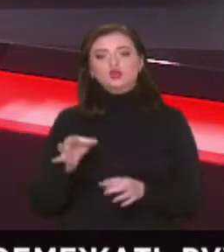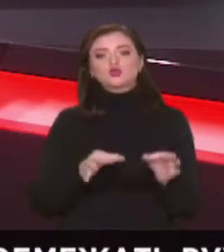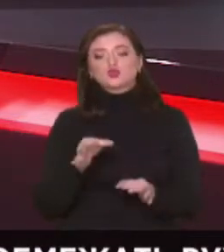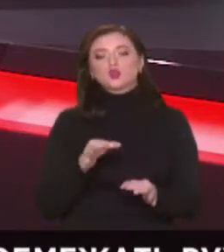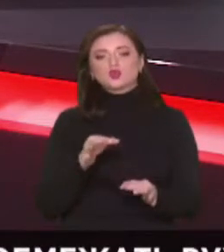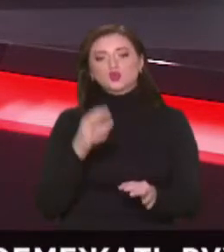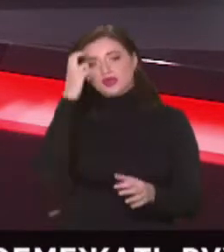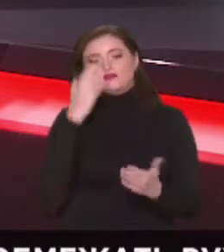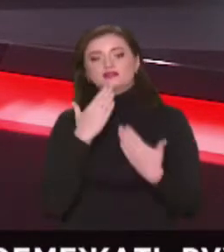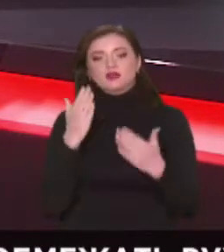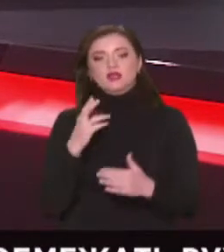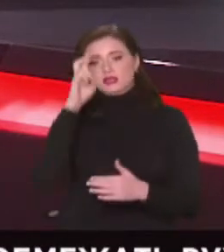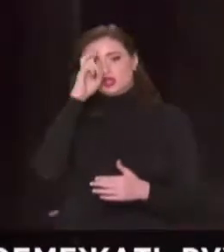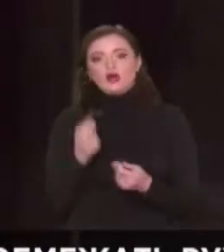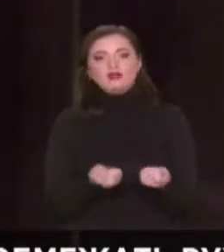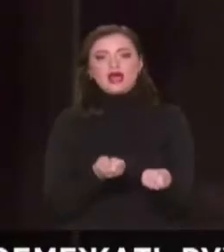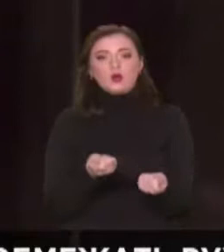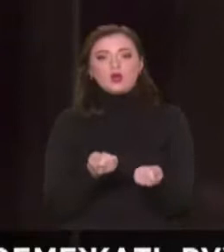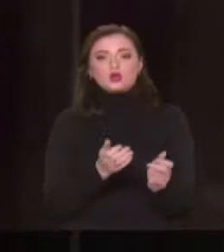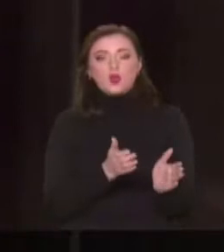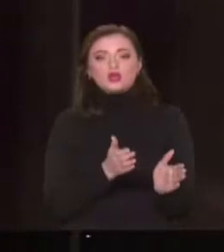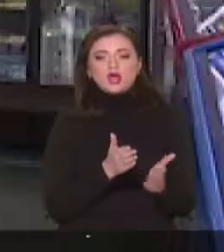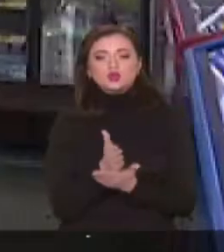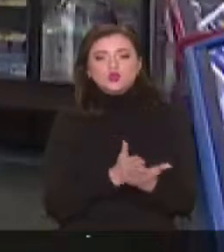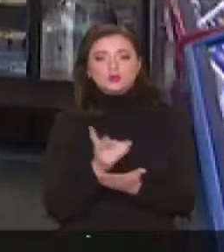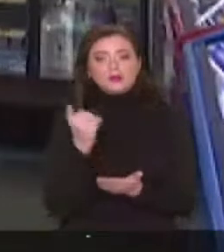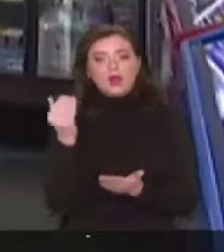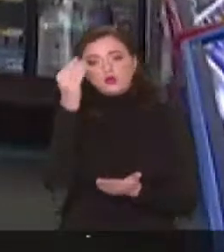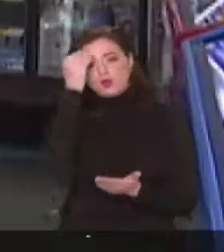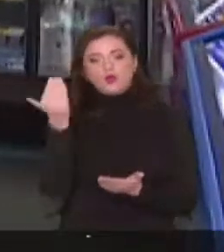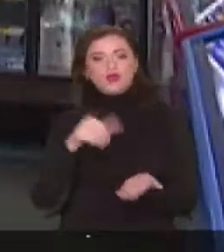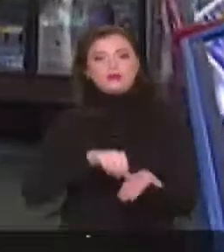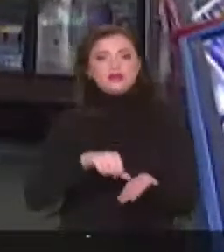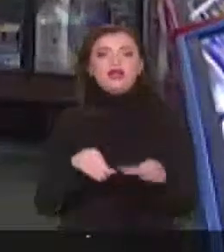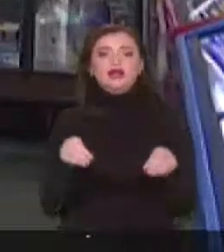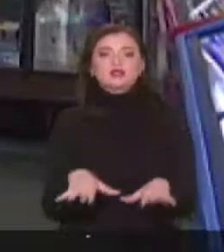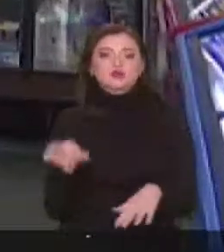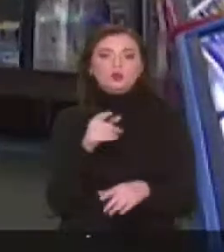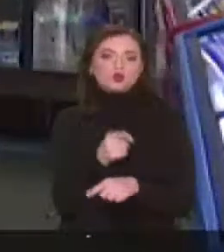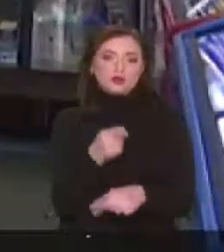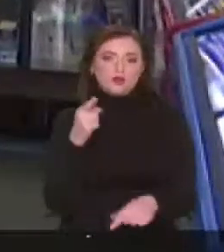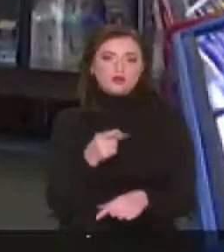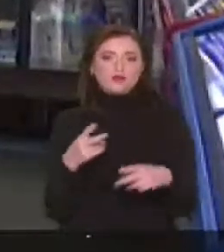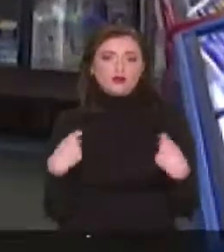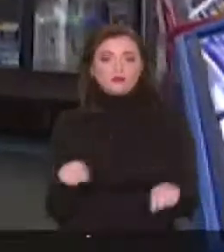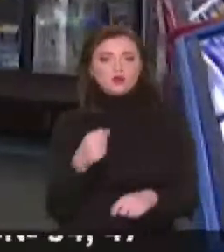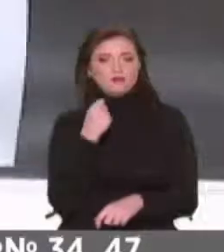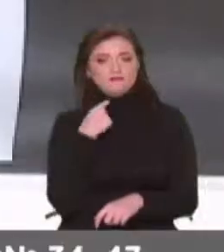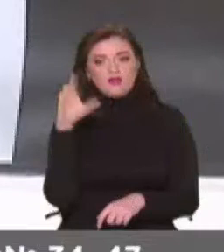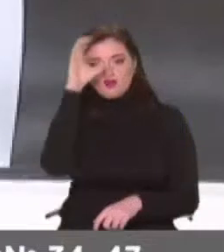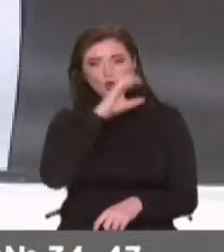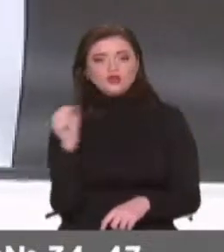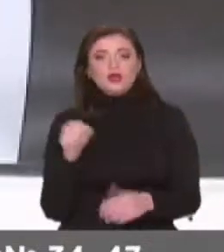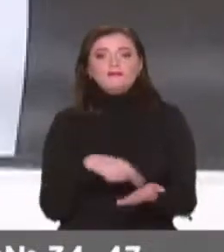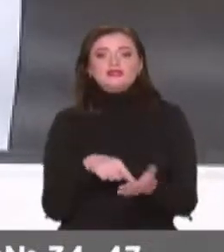звернулася Державна регуляторна служба. На думку її представників, рішення про заборону на продаж спиртного вночі